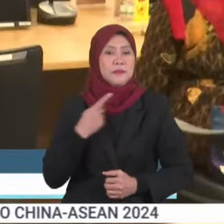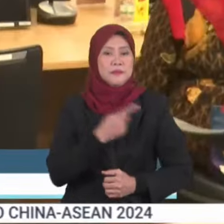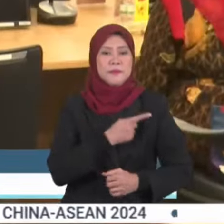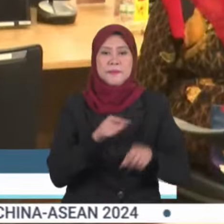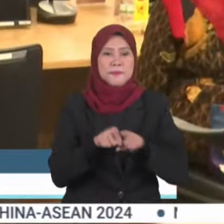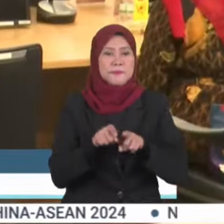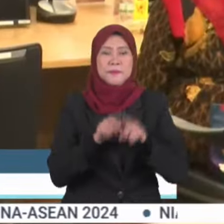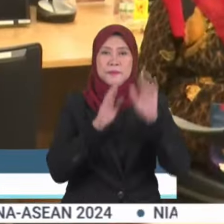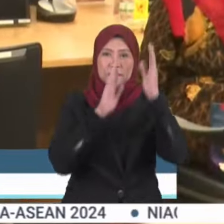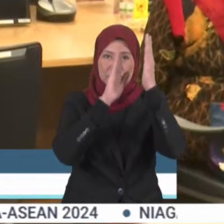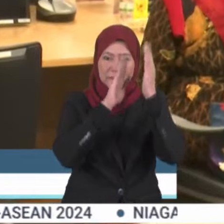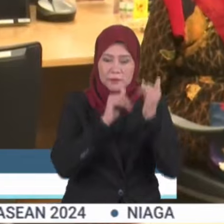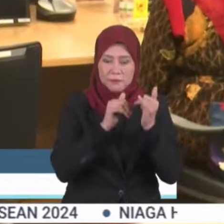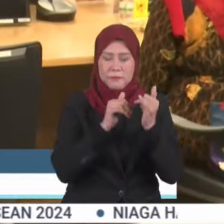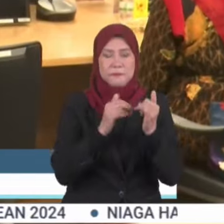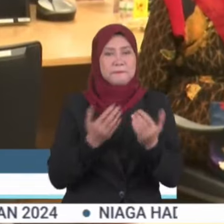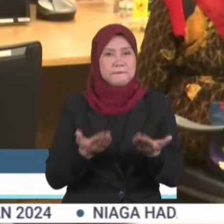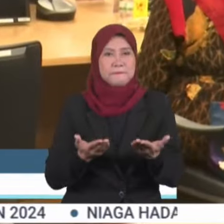mengharapkan